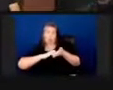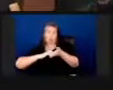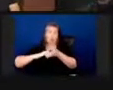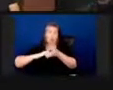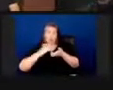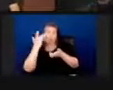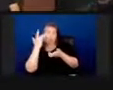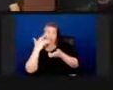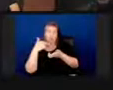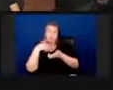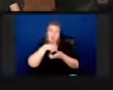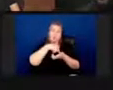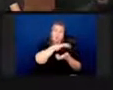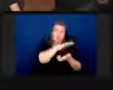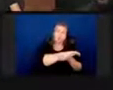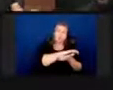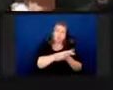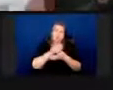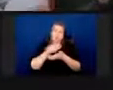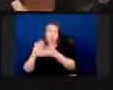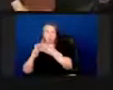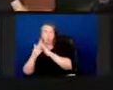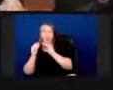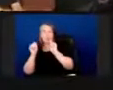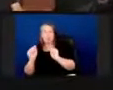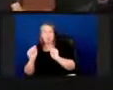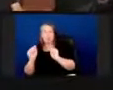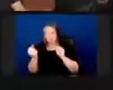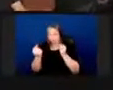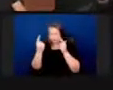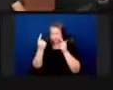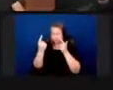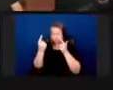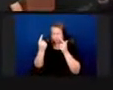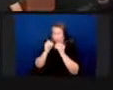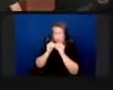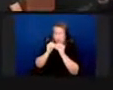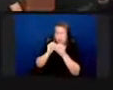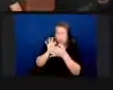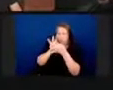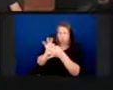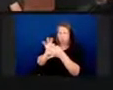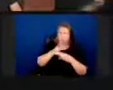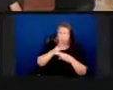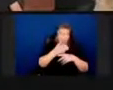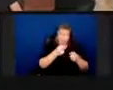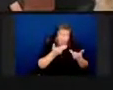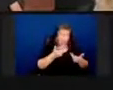kufanya kazi pamoja na wabia mbalimbali mbali, hasa wale walio katika jamii.